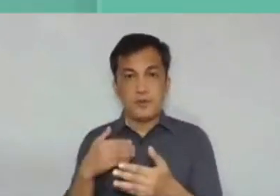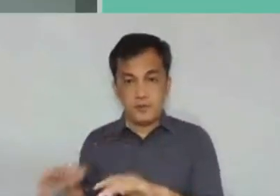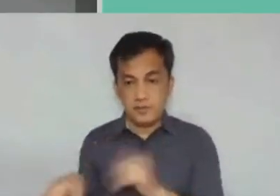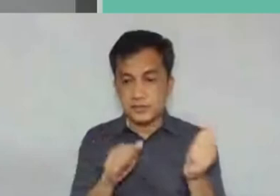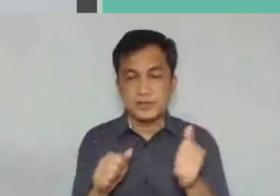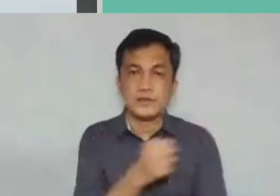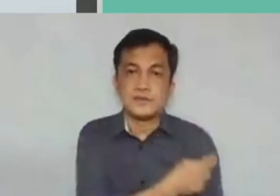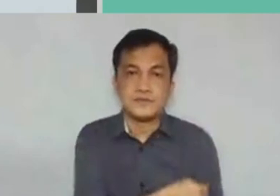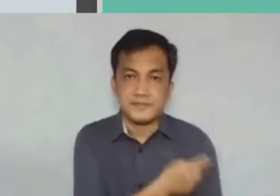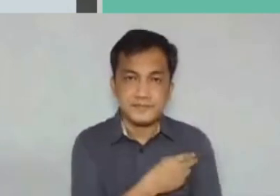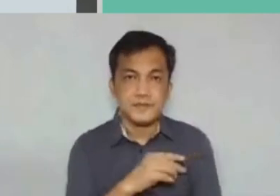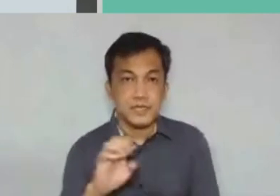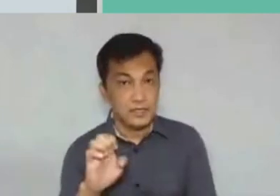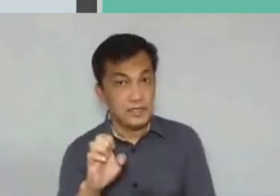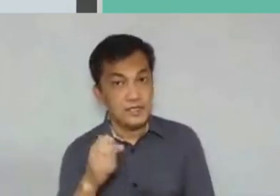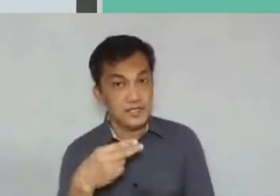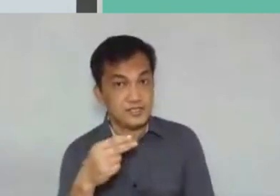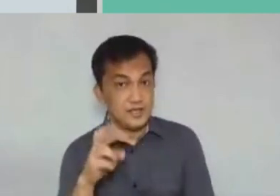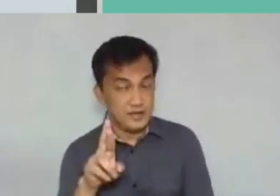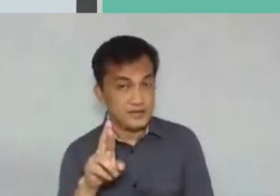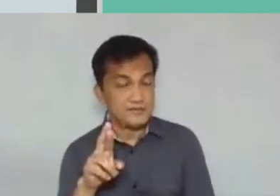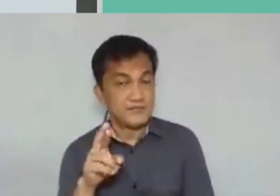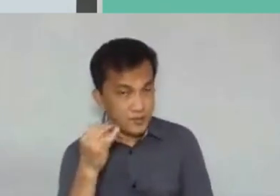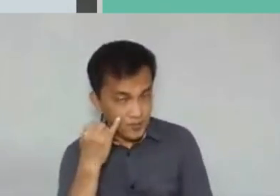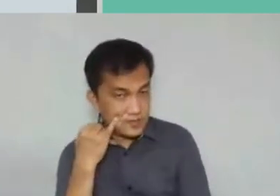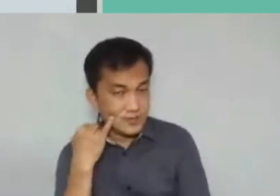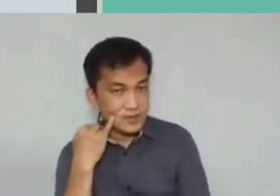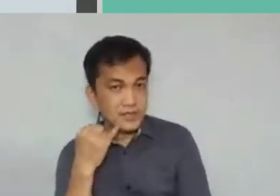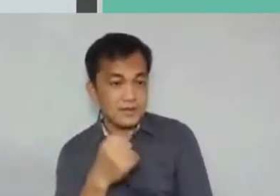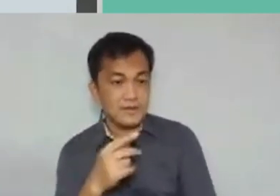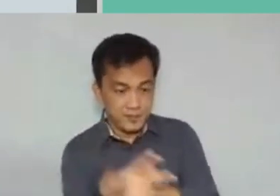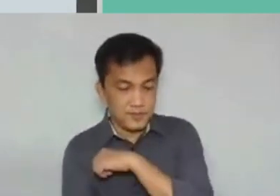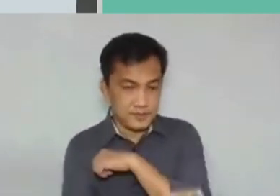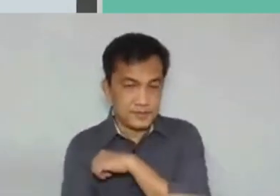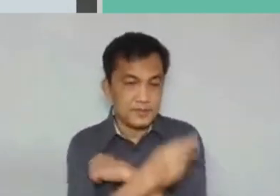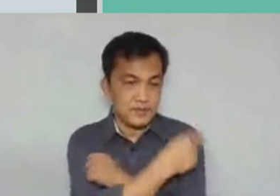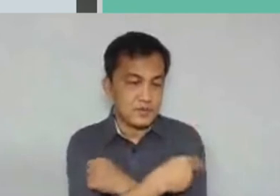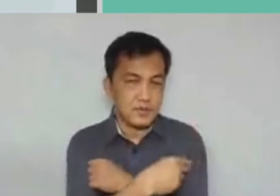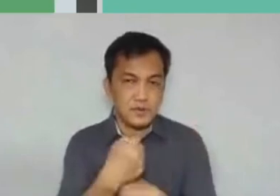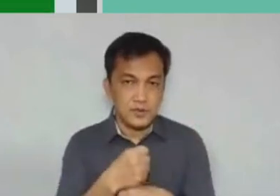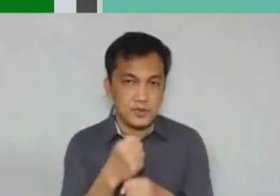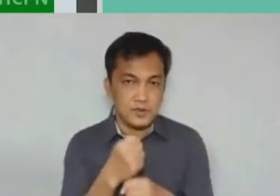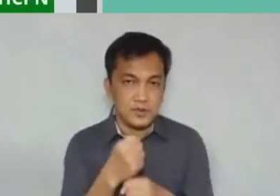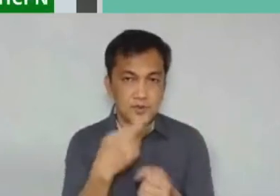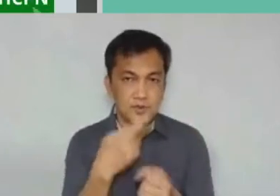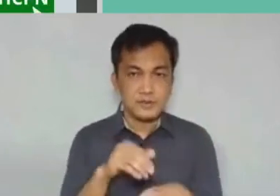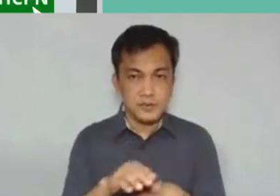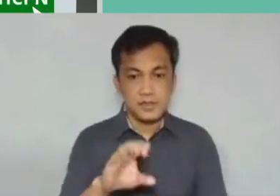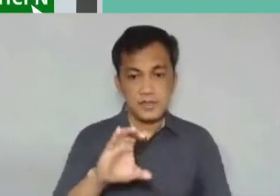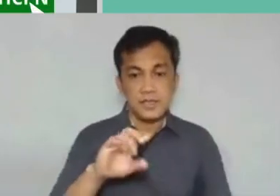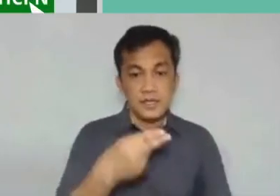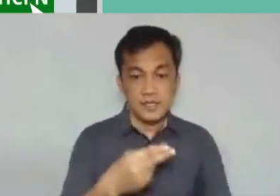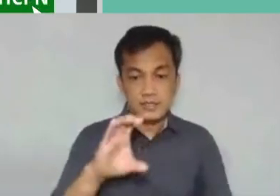Mula sa EHR sa ospital ni Juana, ang ospital ng probinsya ay gumawa ng report at pinadala sa HCPN